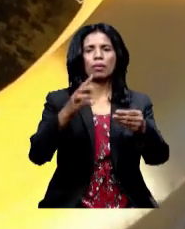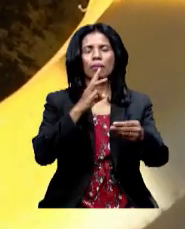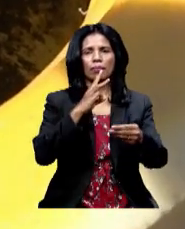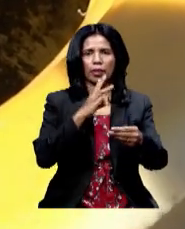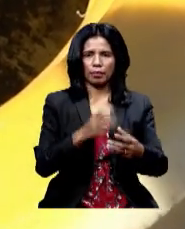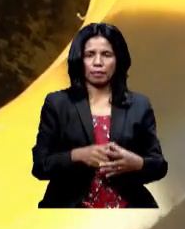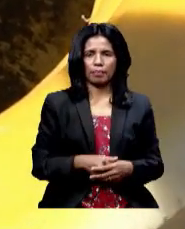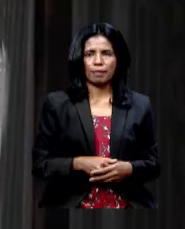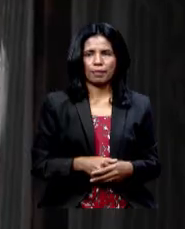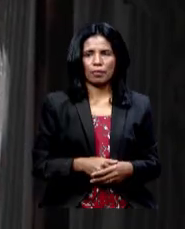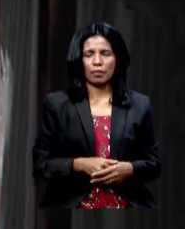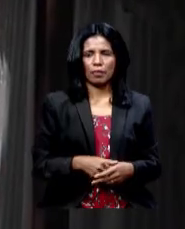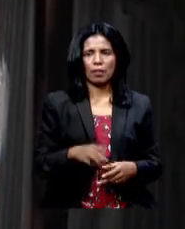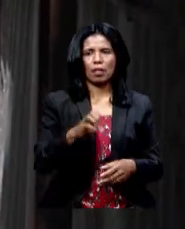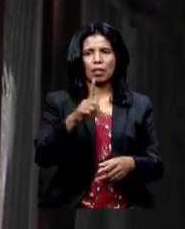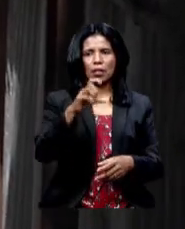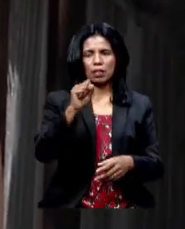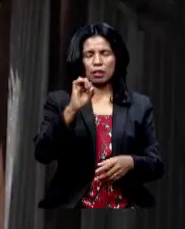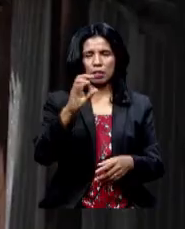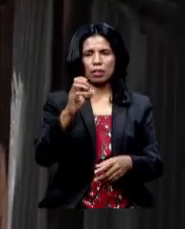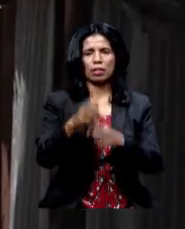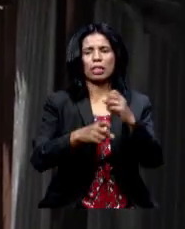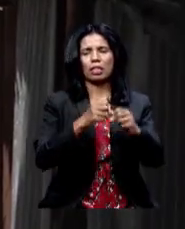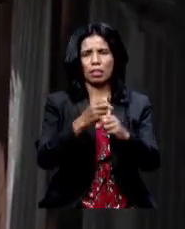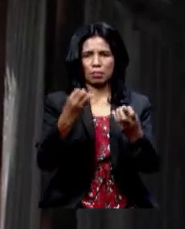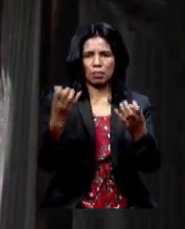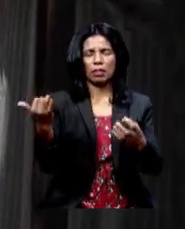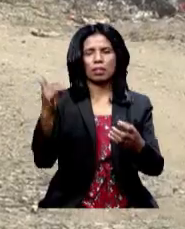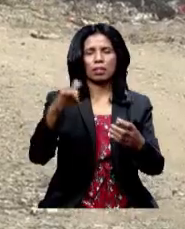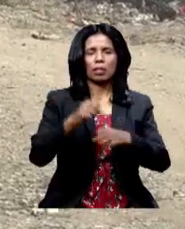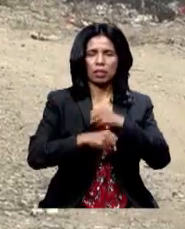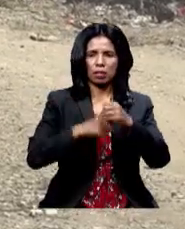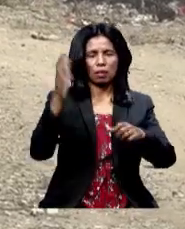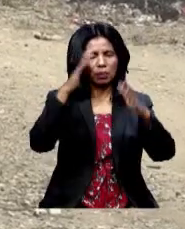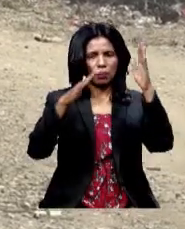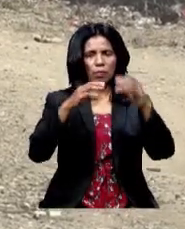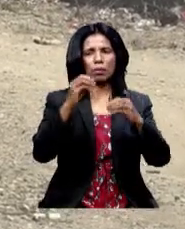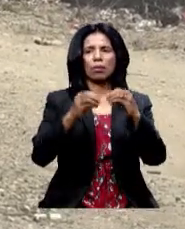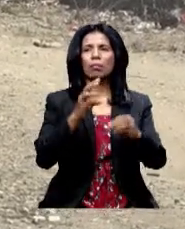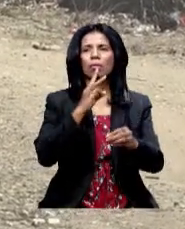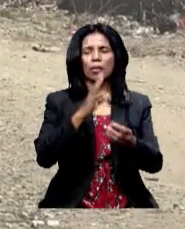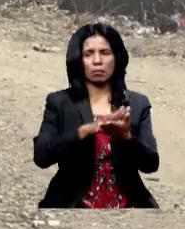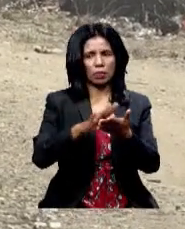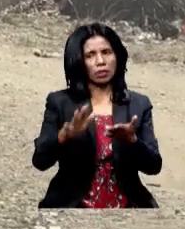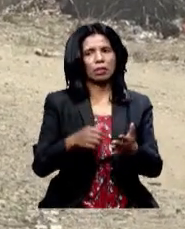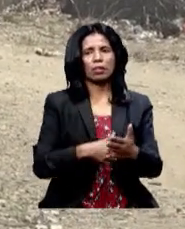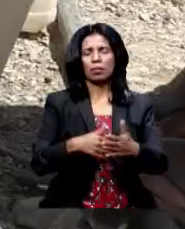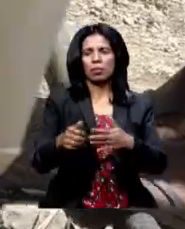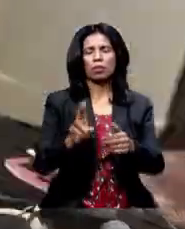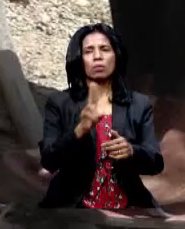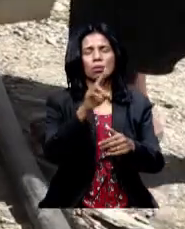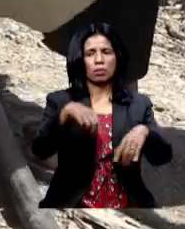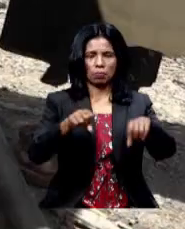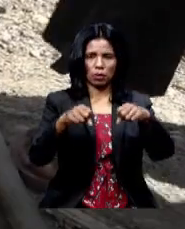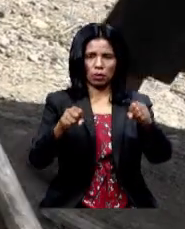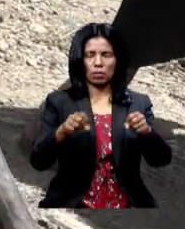Ele fino da costa Babu Hateten, Tinambaracona, sira sofre problema babemos. Dela ruma, tem que usa